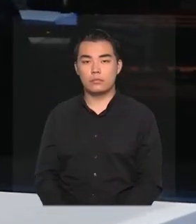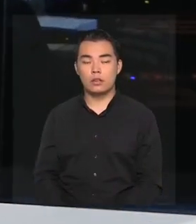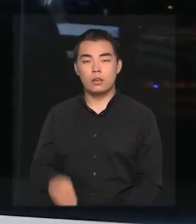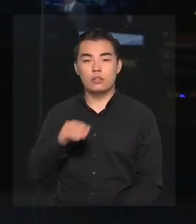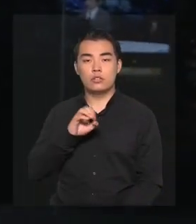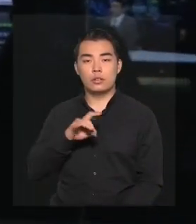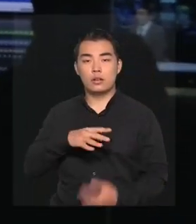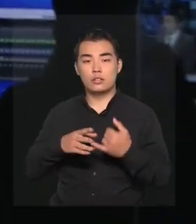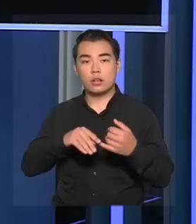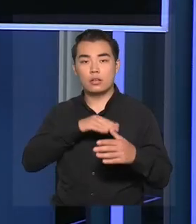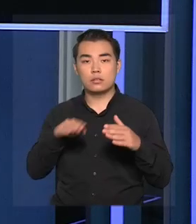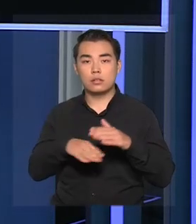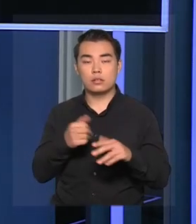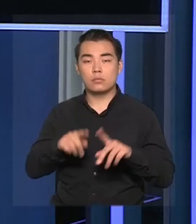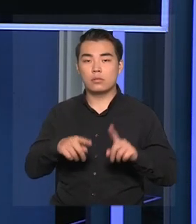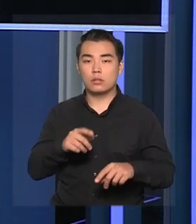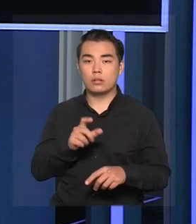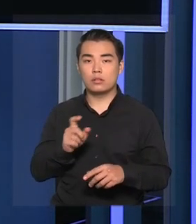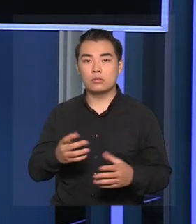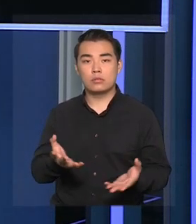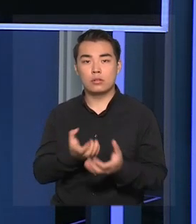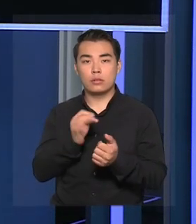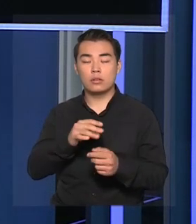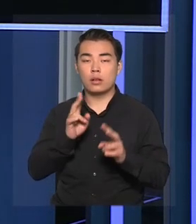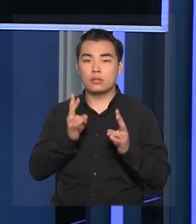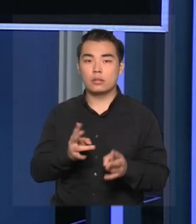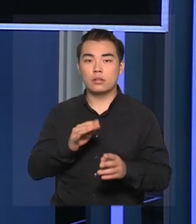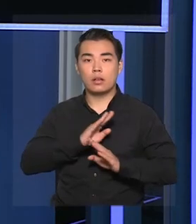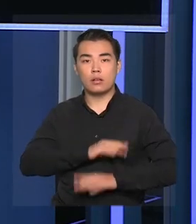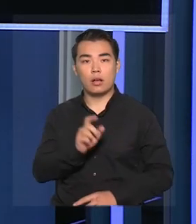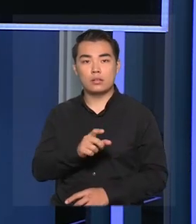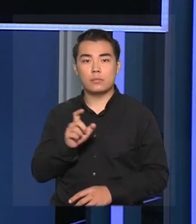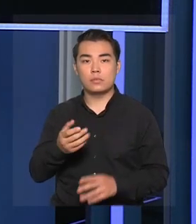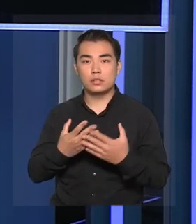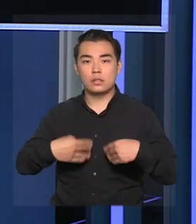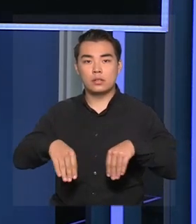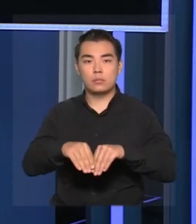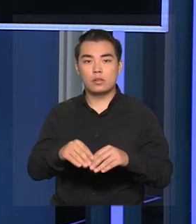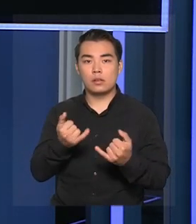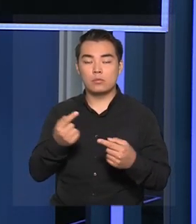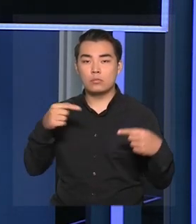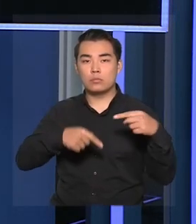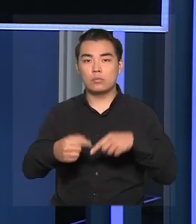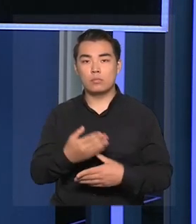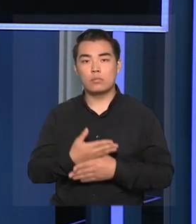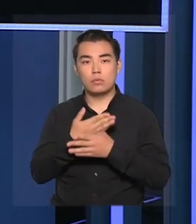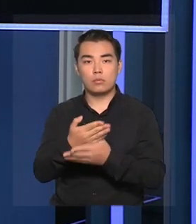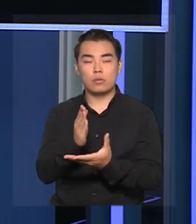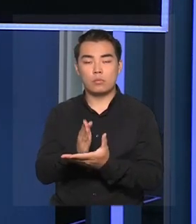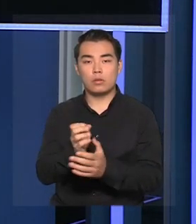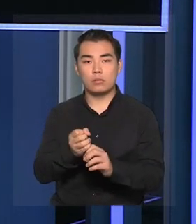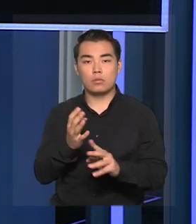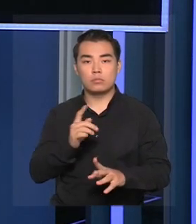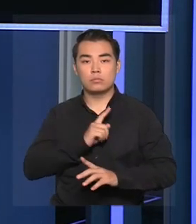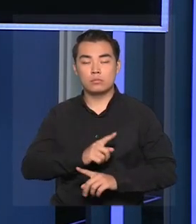Жер астында қалған кеншілерді құтқару, зардап шеккен және қаза болған азаматтардың отбасыларына жан-жақты көмек көрсету кезек